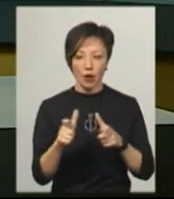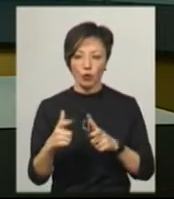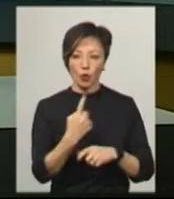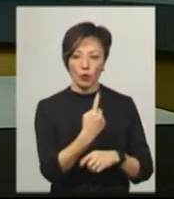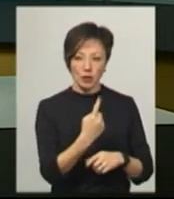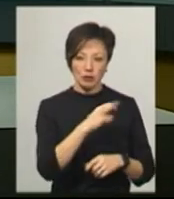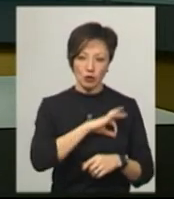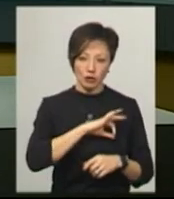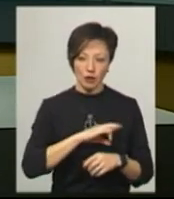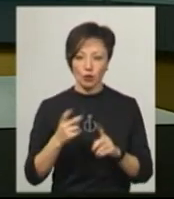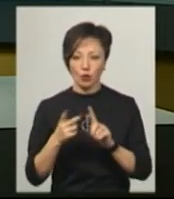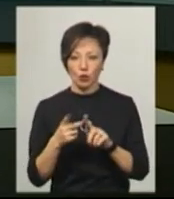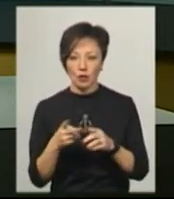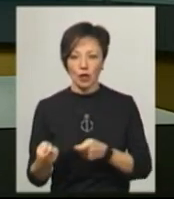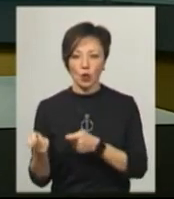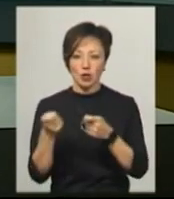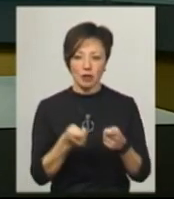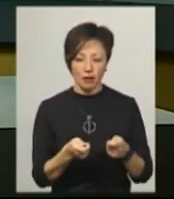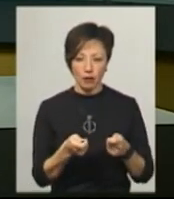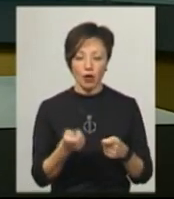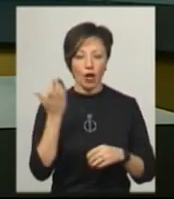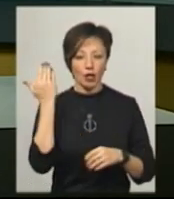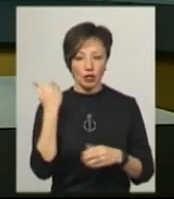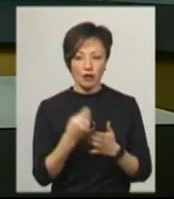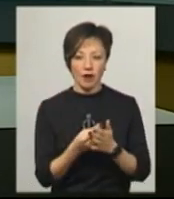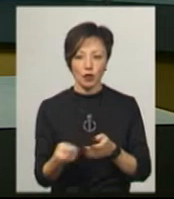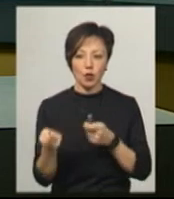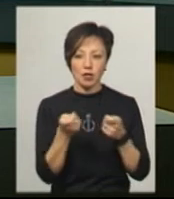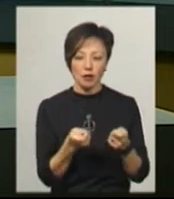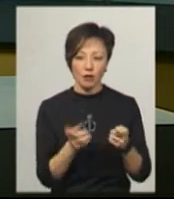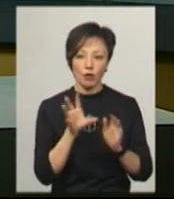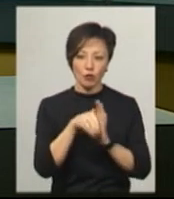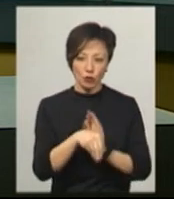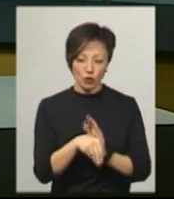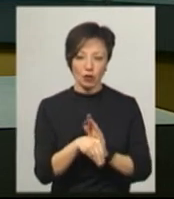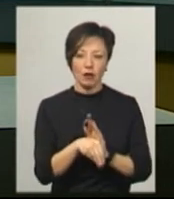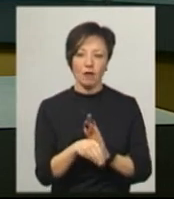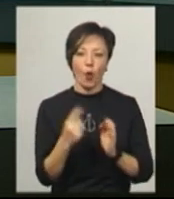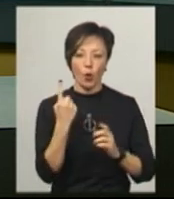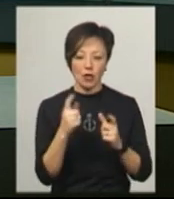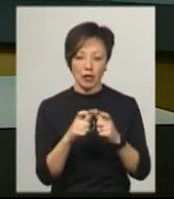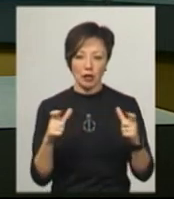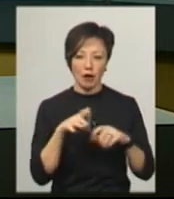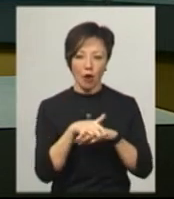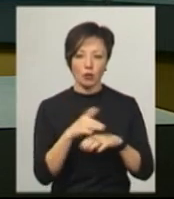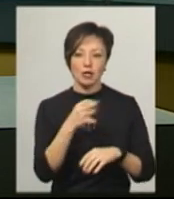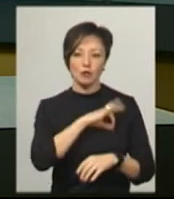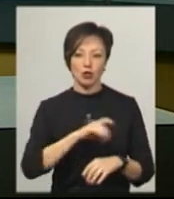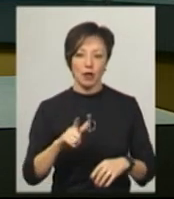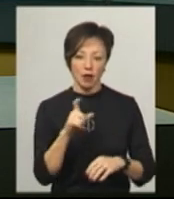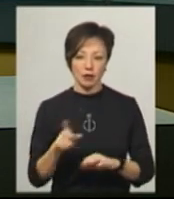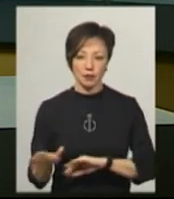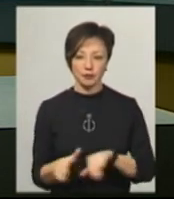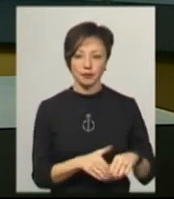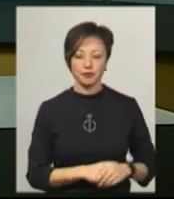Один – за його споживання, інший – за його доставку. Раніше вартість доставки природного газу була закладена в один рахунок за спожитий газ.